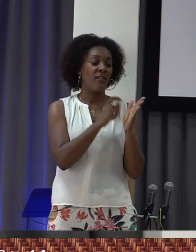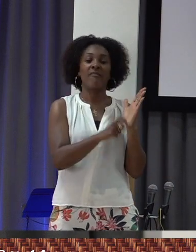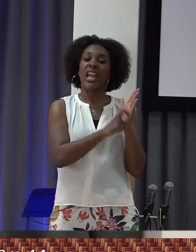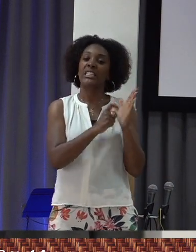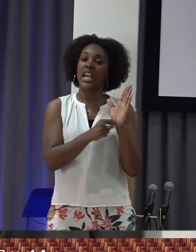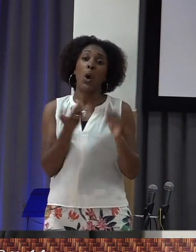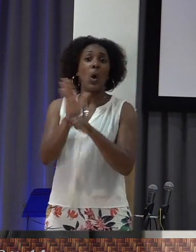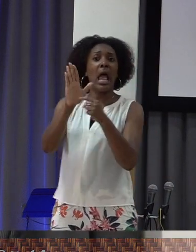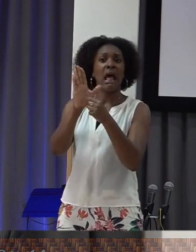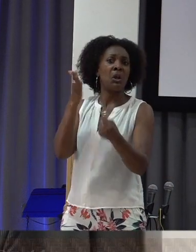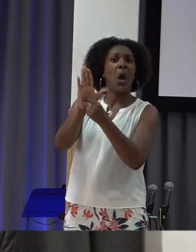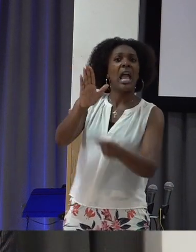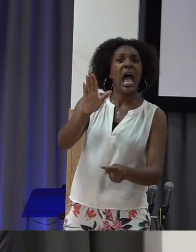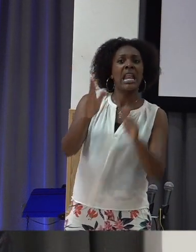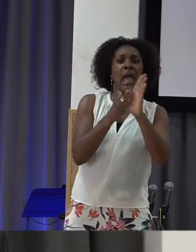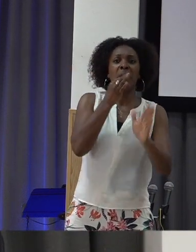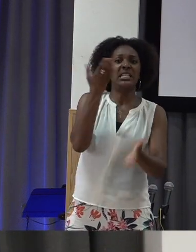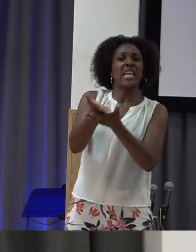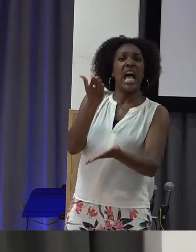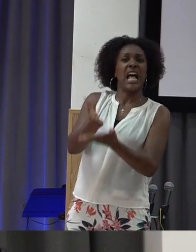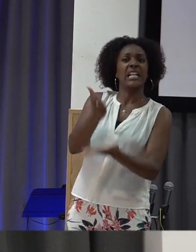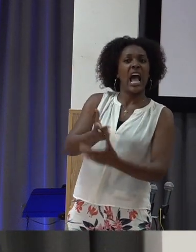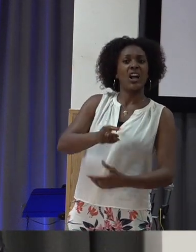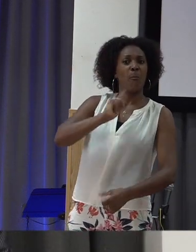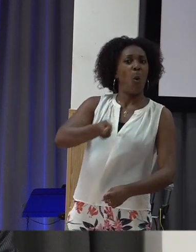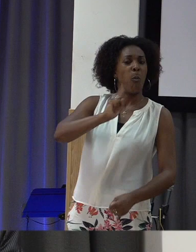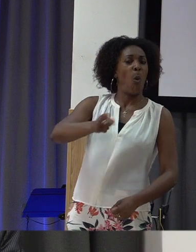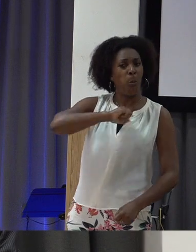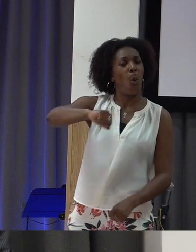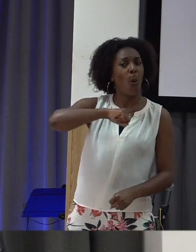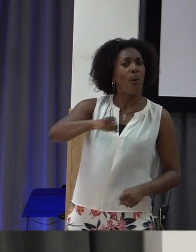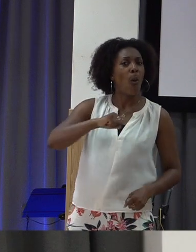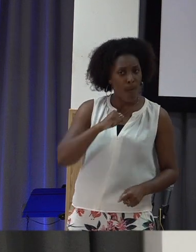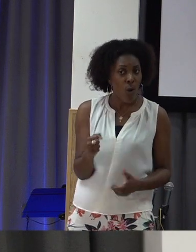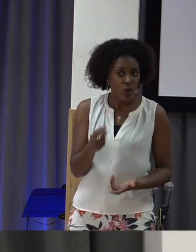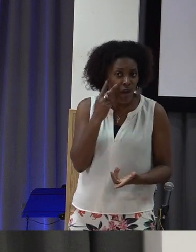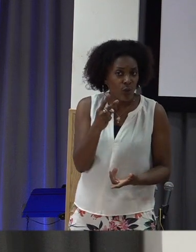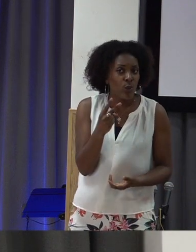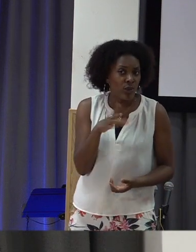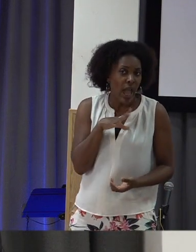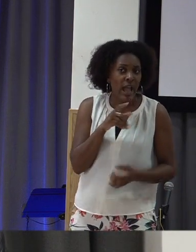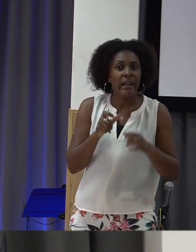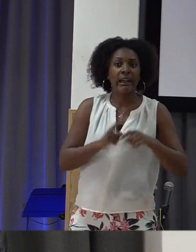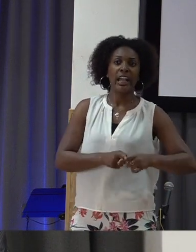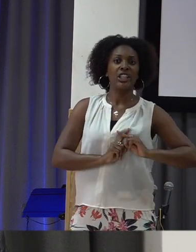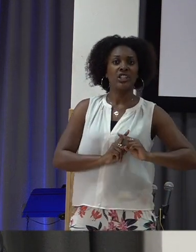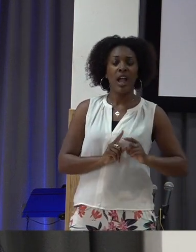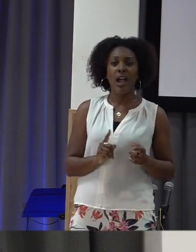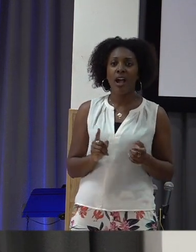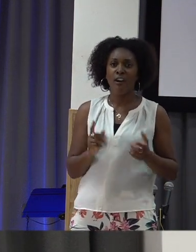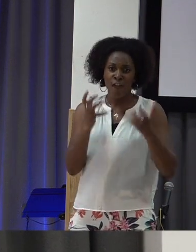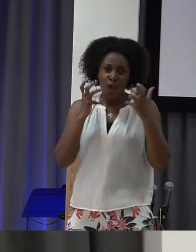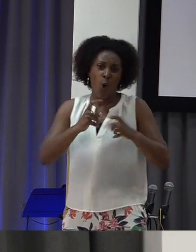matraque. Alors, n'avons-nous jamais rencontré justement de ces chrétiens zélés, tellement désireux